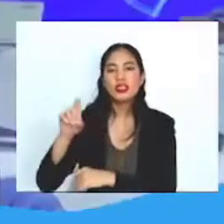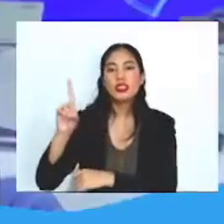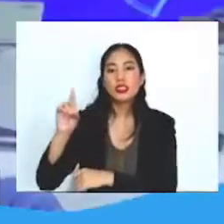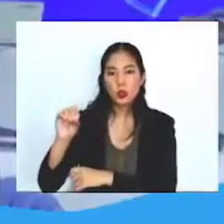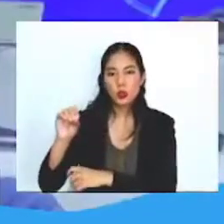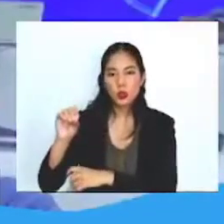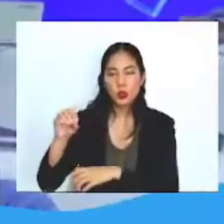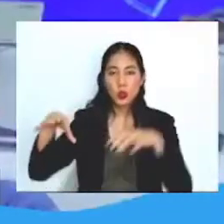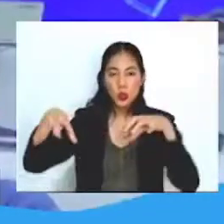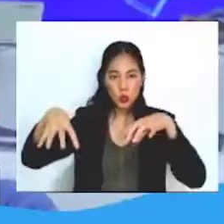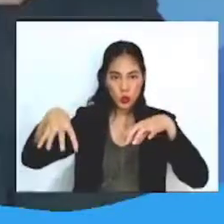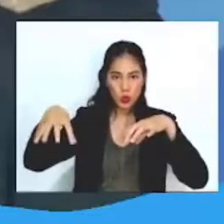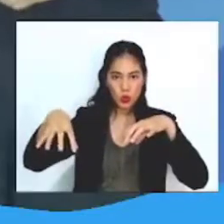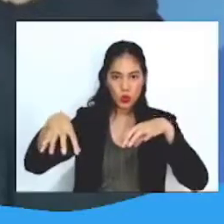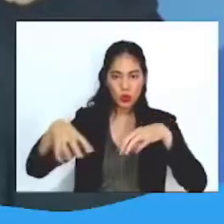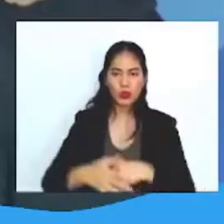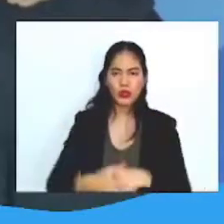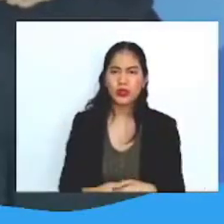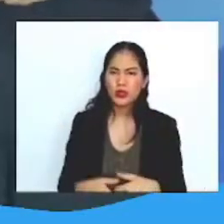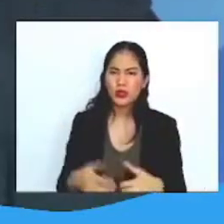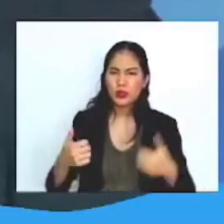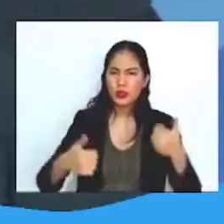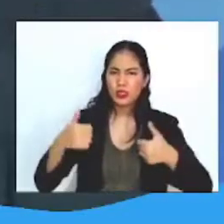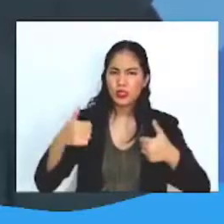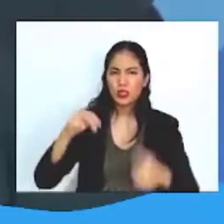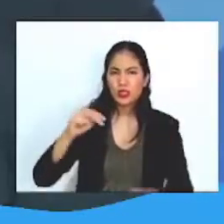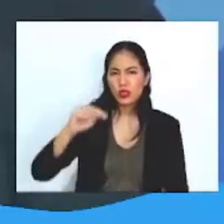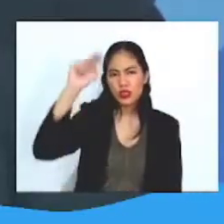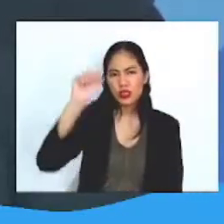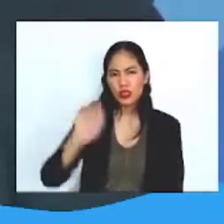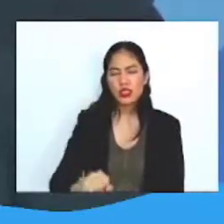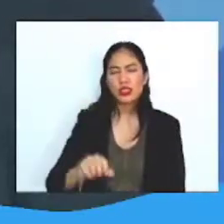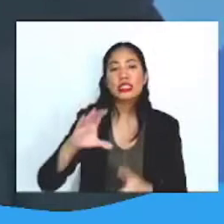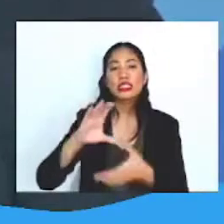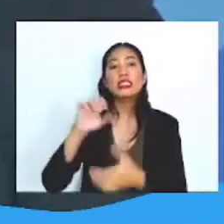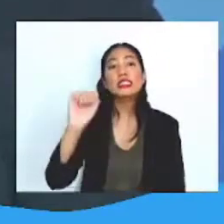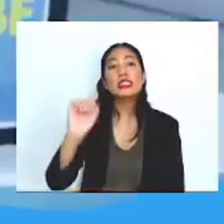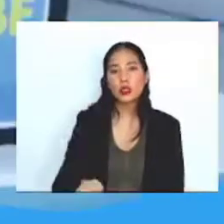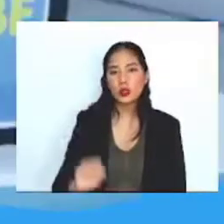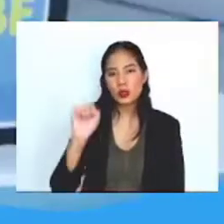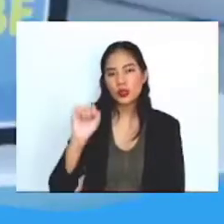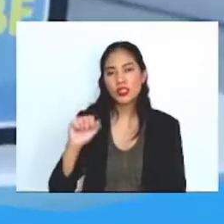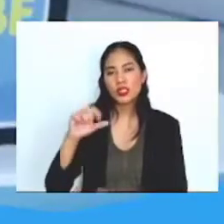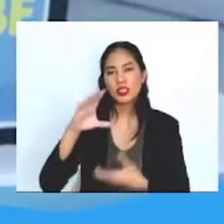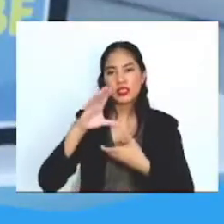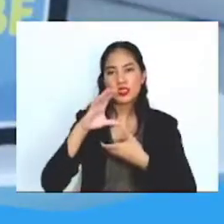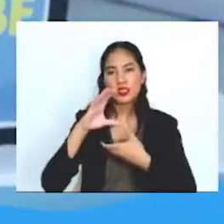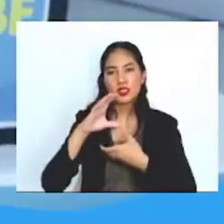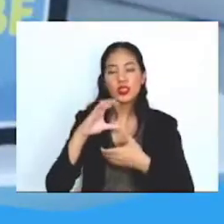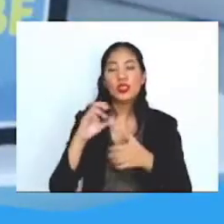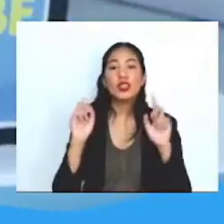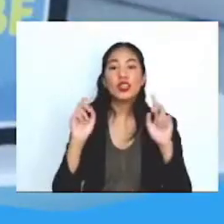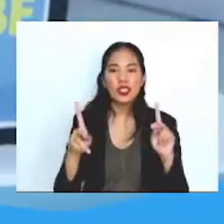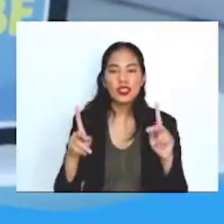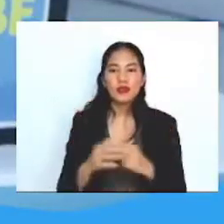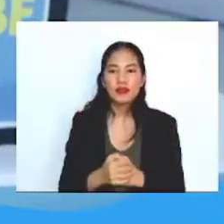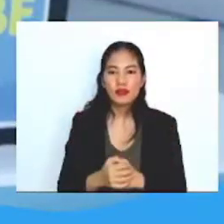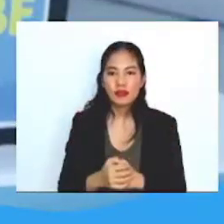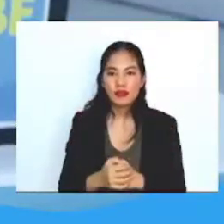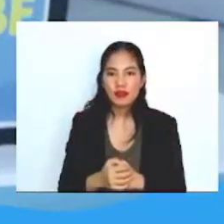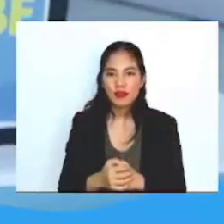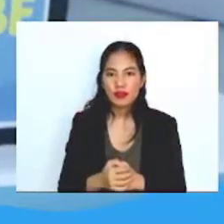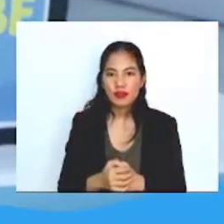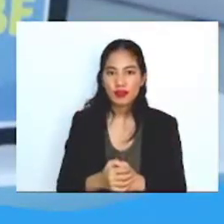Caloocan? That's South Caloocan. Ah, South Caloocan. Ayun. Kung naririnig po ako ng mga taga-division office, sobra po